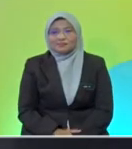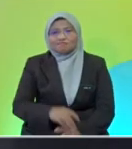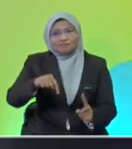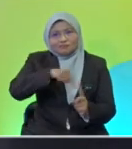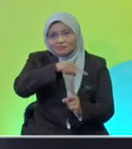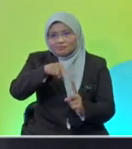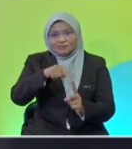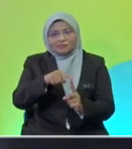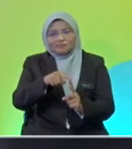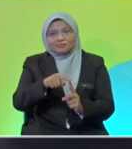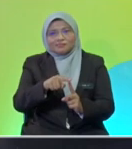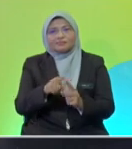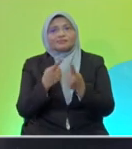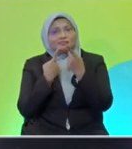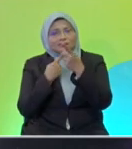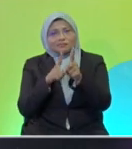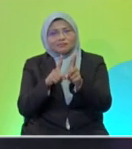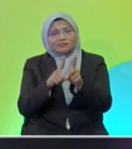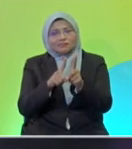tepat sekali